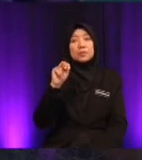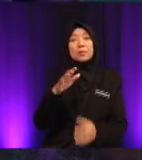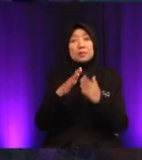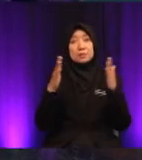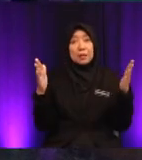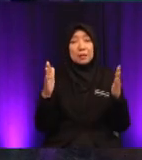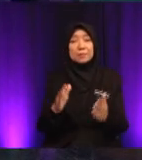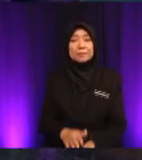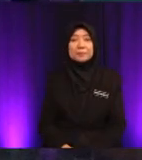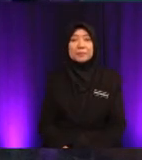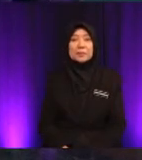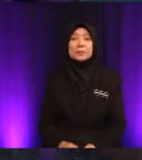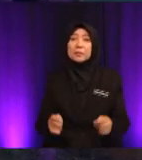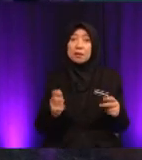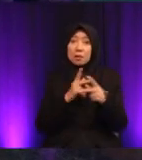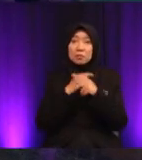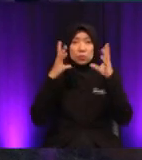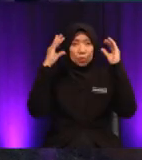Terima kasih